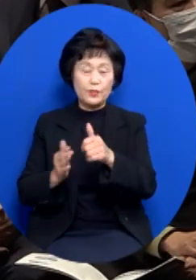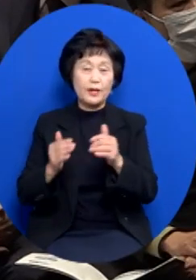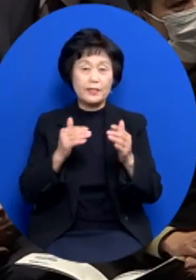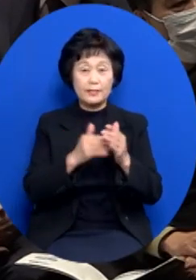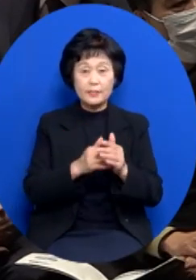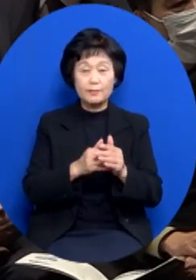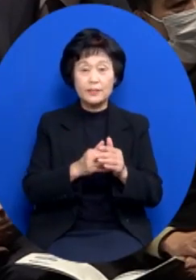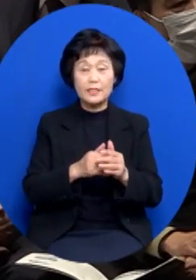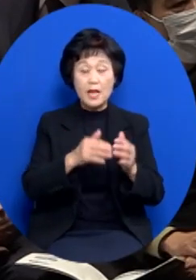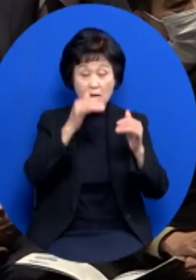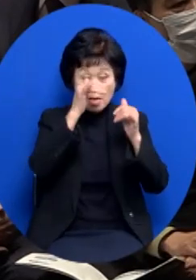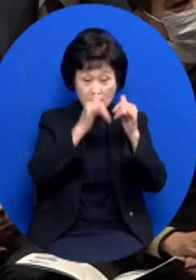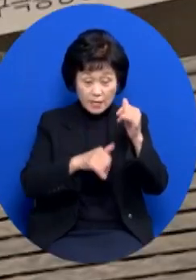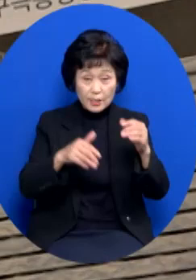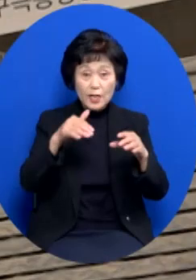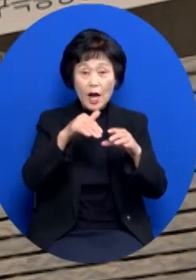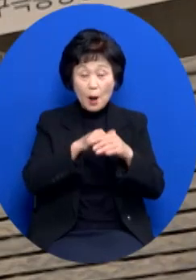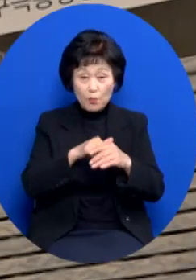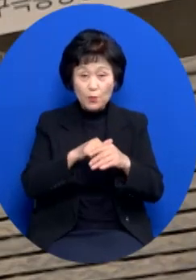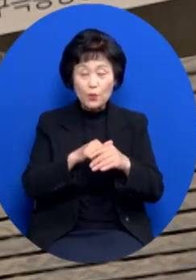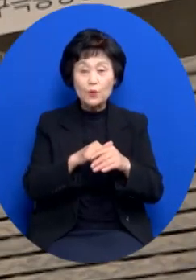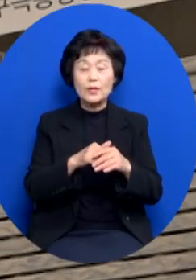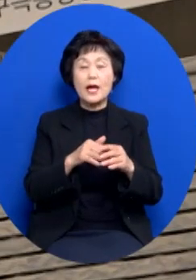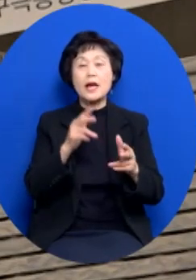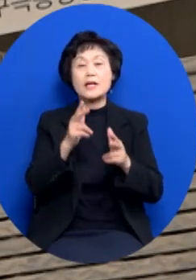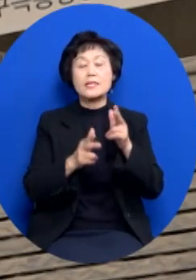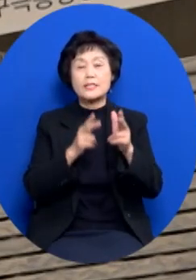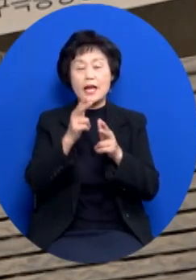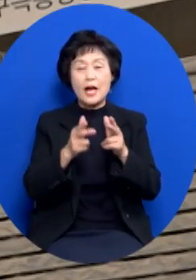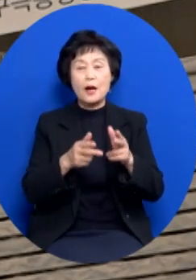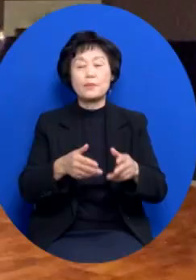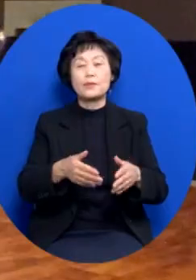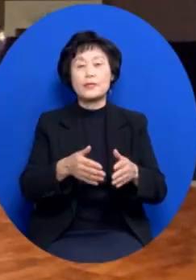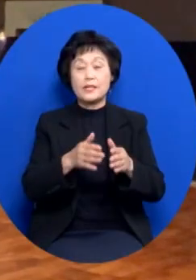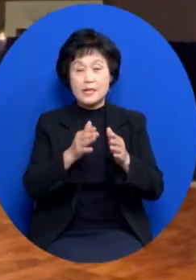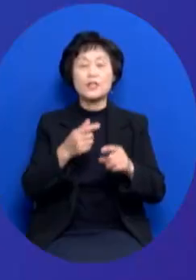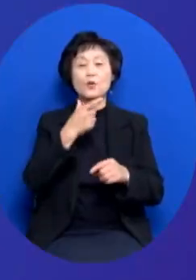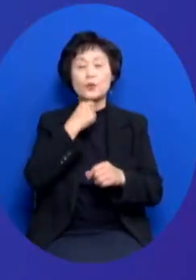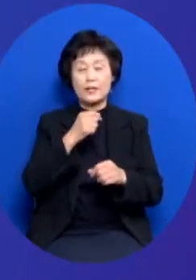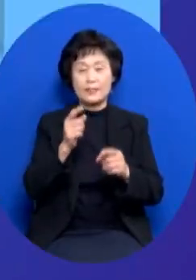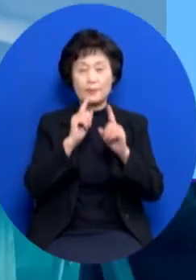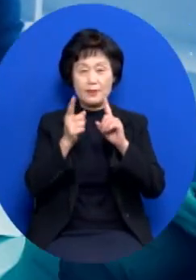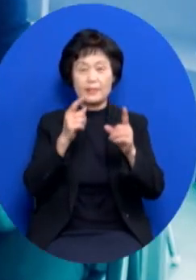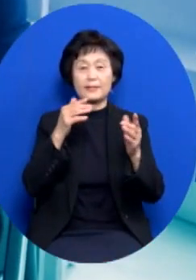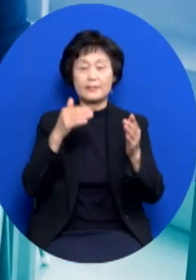한 근대 역사문화 벨트 조성 사업을 추진할 계획이라고 밝혔습니다.